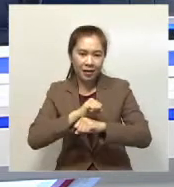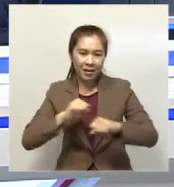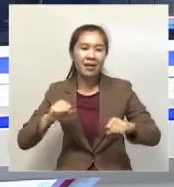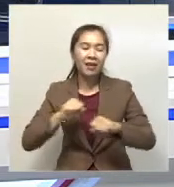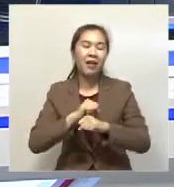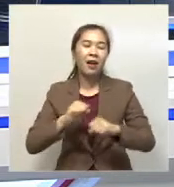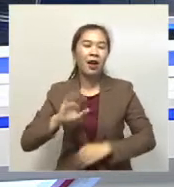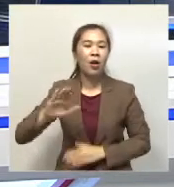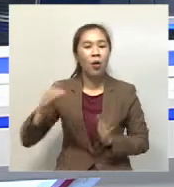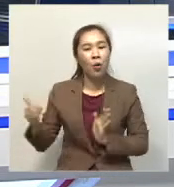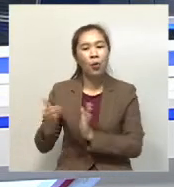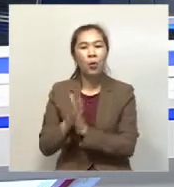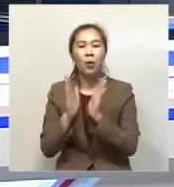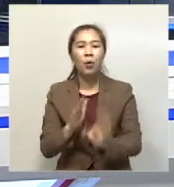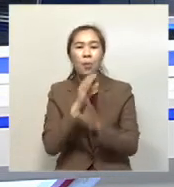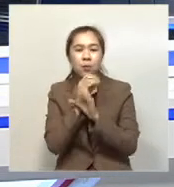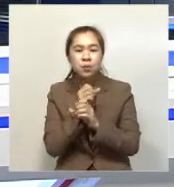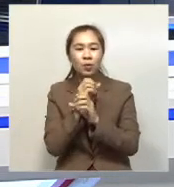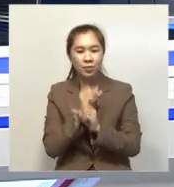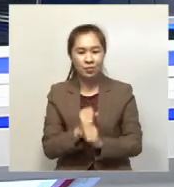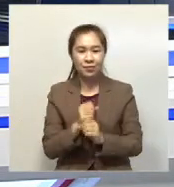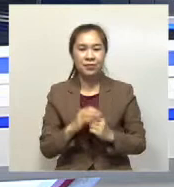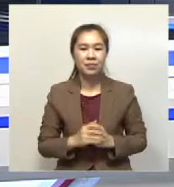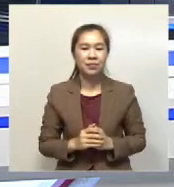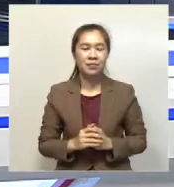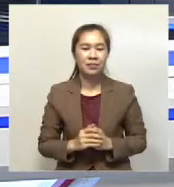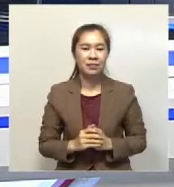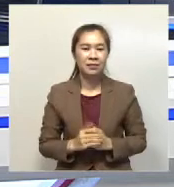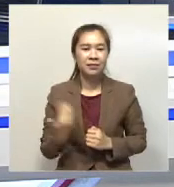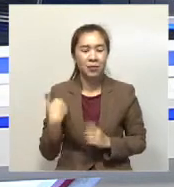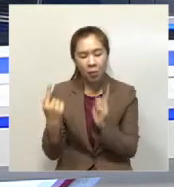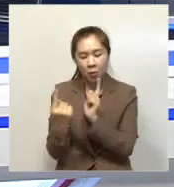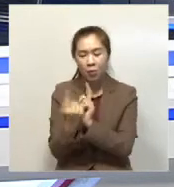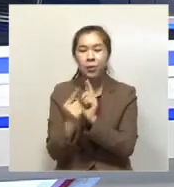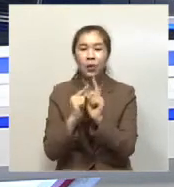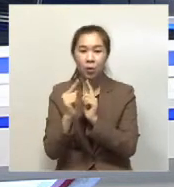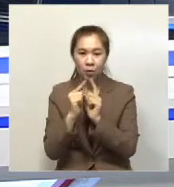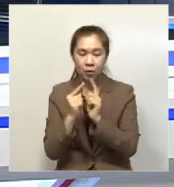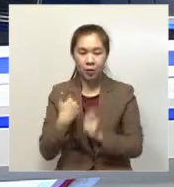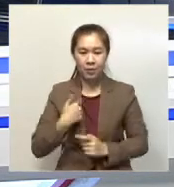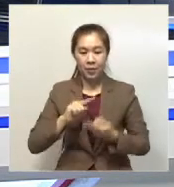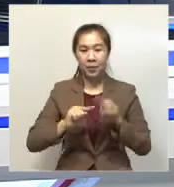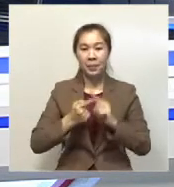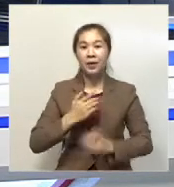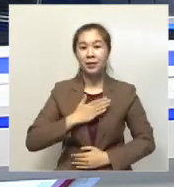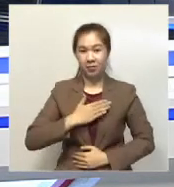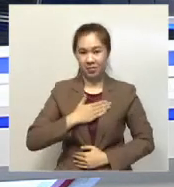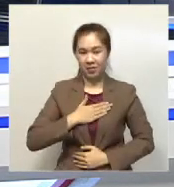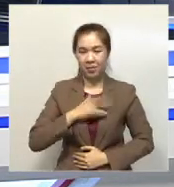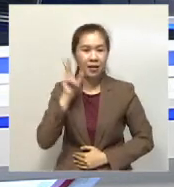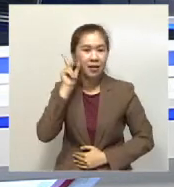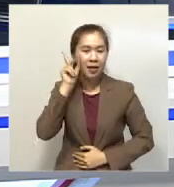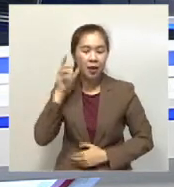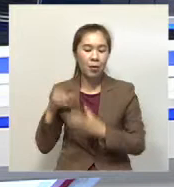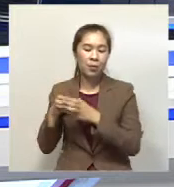นไปออกกำลังกายกับผู้สูงอายุโหมีภาพออกมาแล้วก็มี ขึ้นพูดคุยด้วยนะเพื่อนดิฉันเป็นผู้สื่อข่าวแล้วเขาไปท